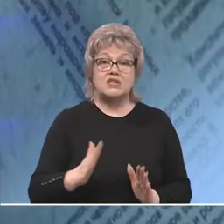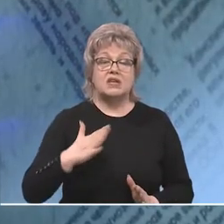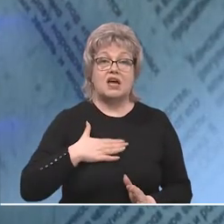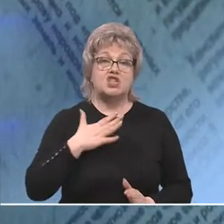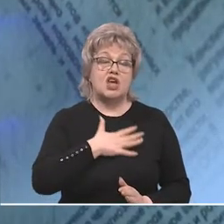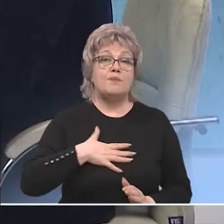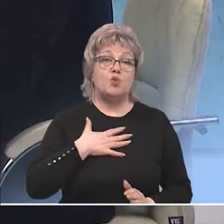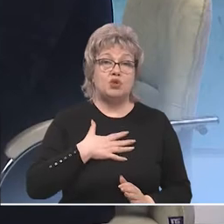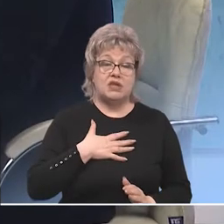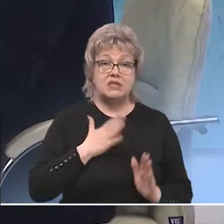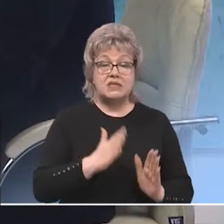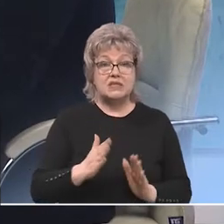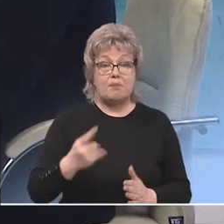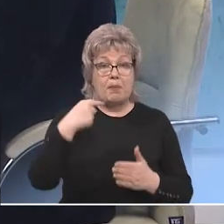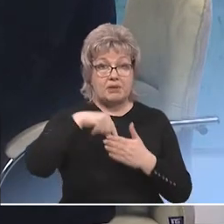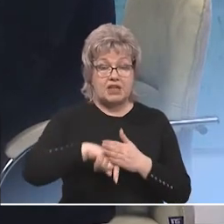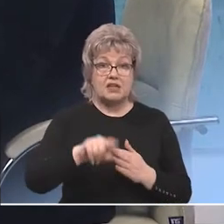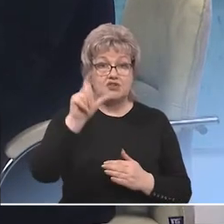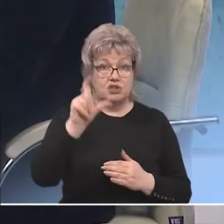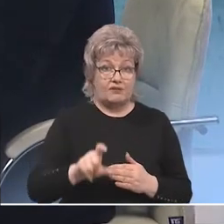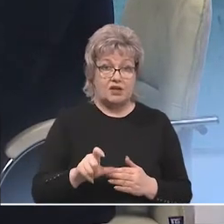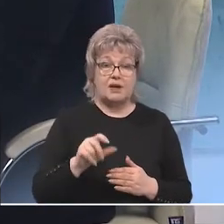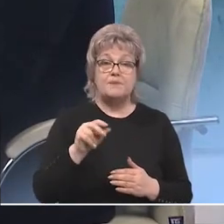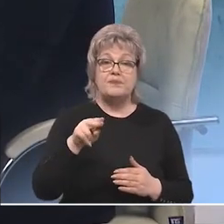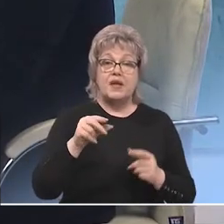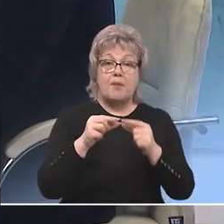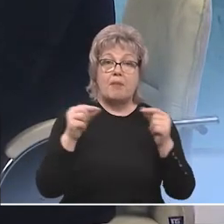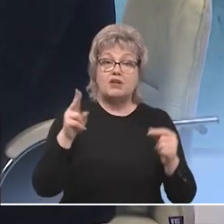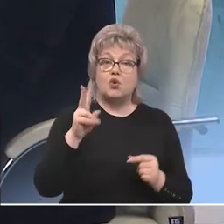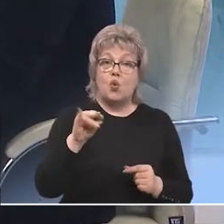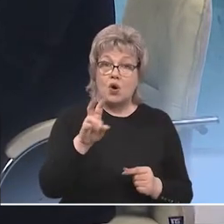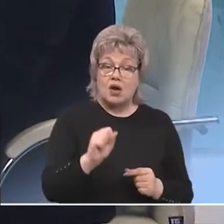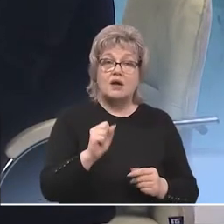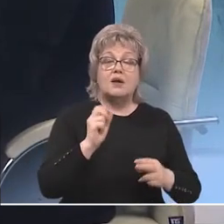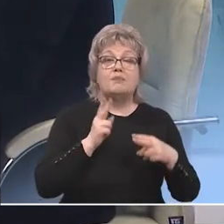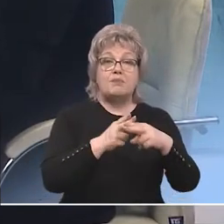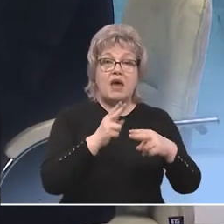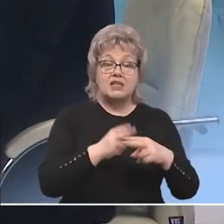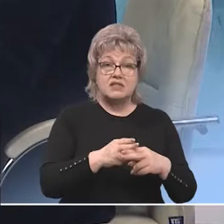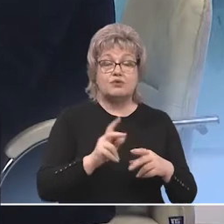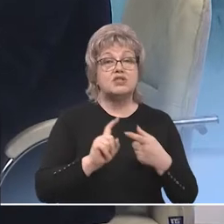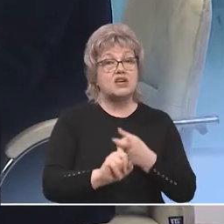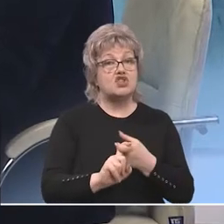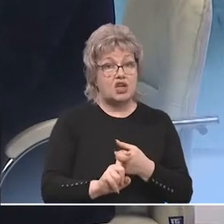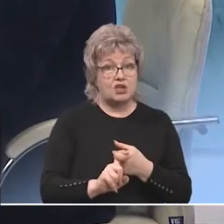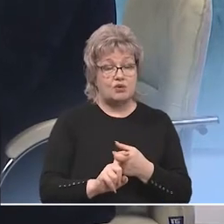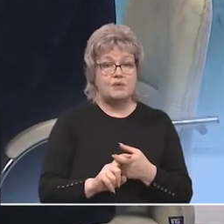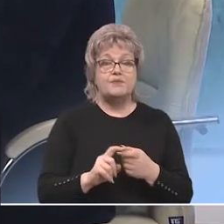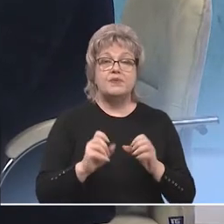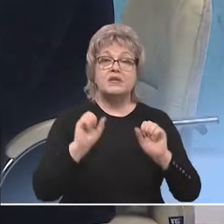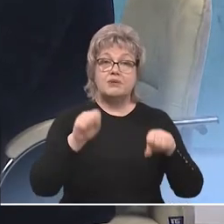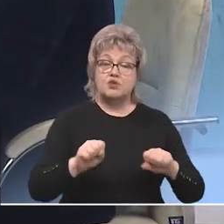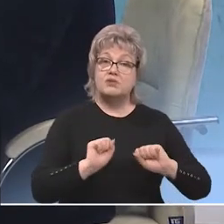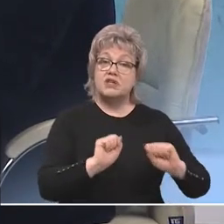нашей иммунной системы. Так как при попадании в организм человека палочки Коха именно иммунная система препятствует заражению, способствует